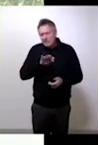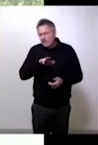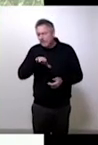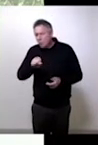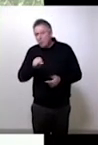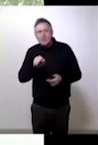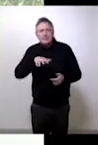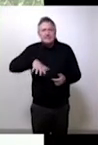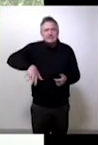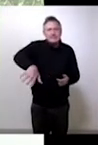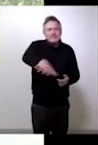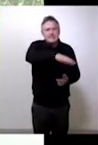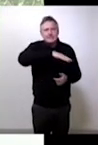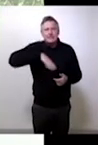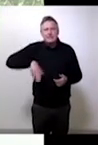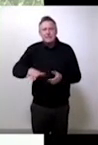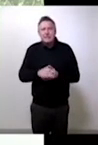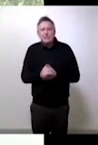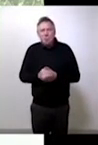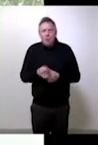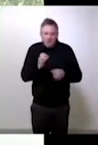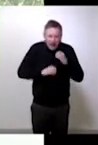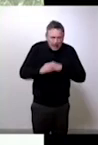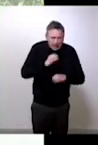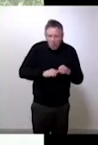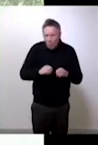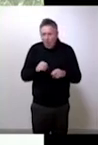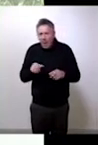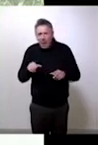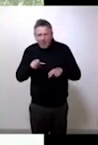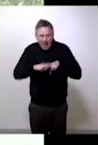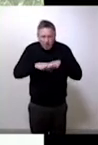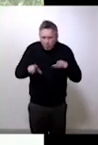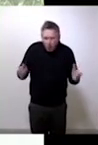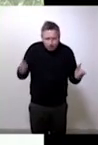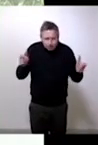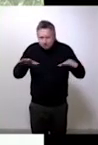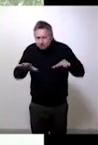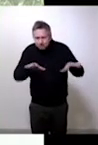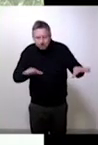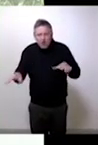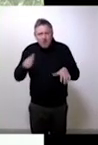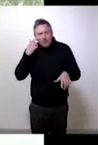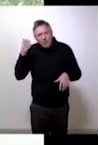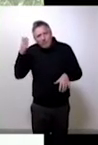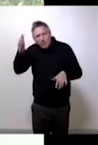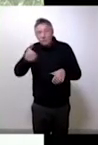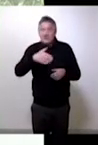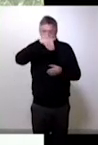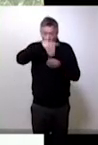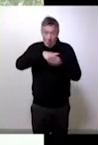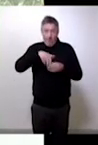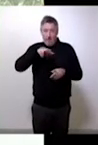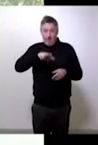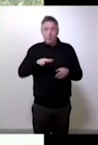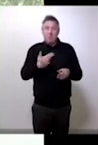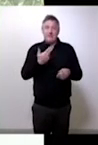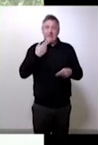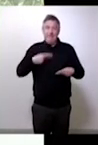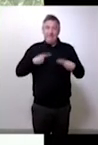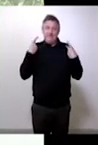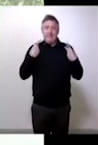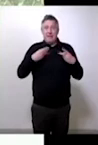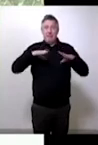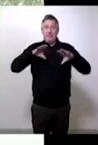transition où il faut bien gérer les opérations d'aménagement. Il faut préparer la suite en allant effectivement travailler sur la qualité de l'habitat et